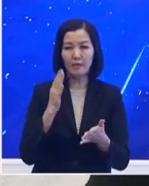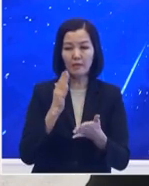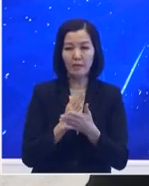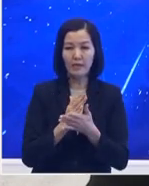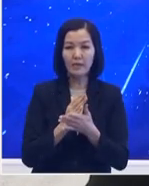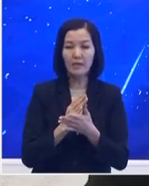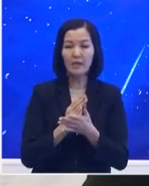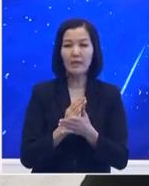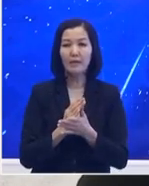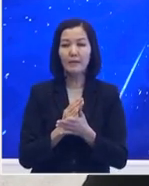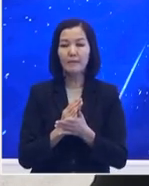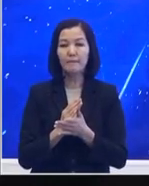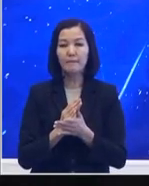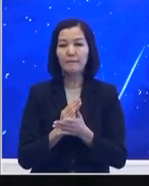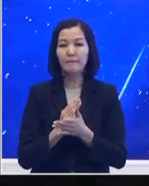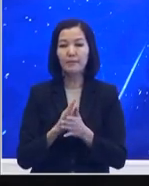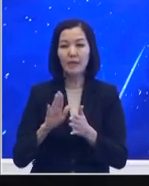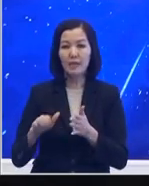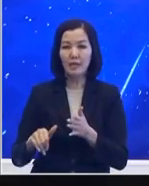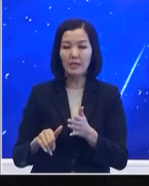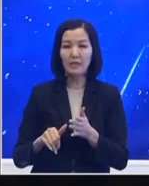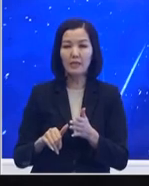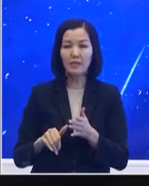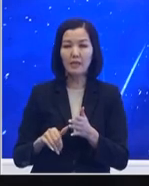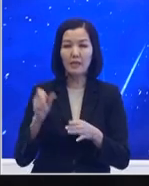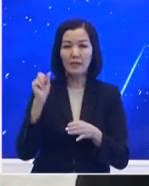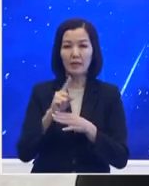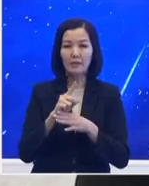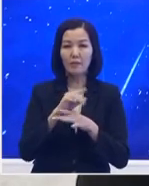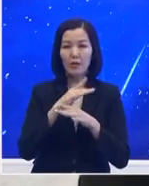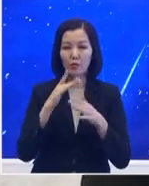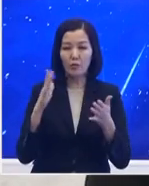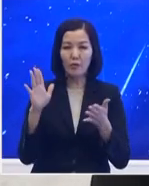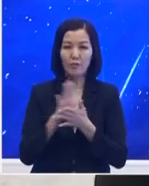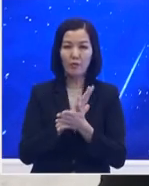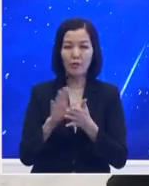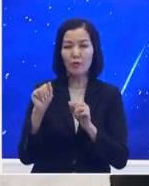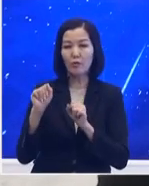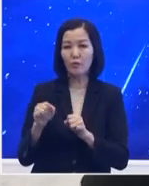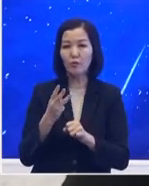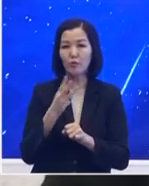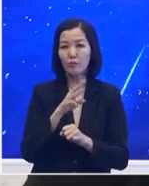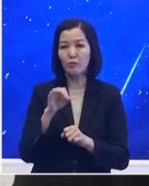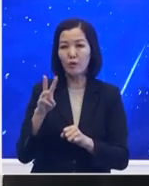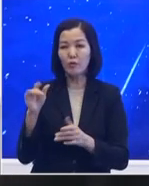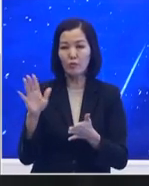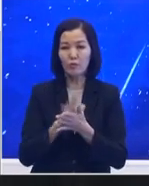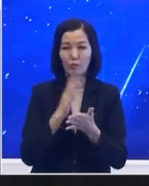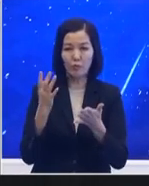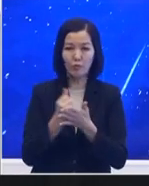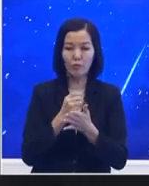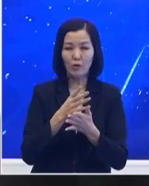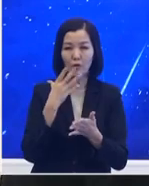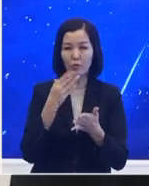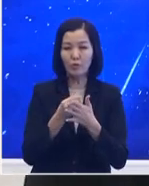алғашқы бастамасында көрсетіп отырды. Кейін жаңағы грантты қорғауға барып 3 миллион грант ұтып келіп, қазір